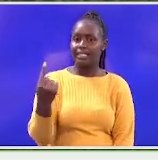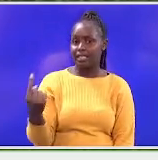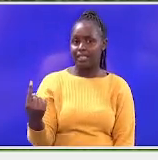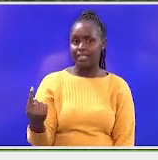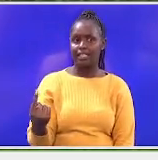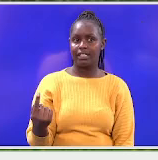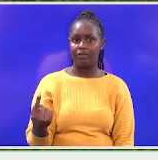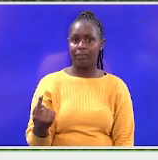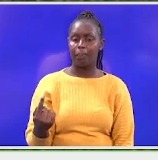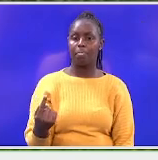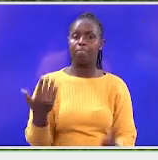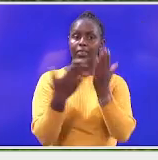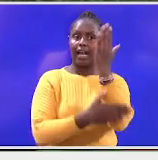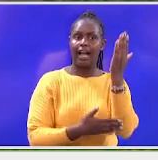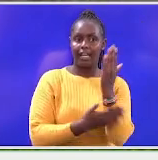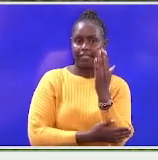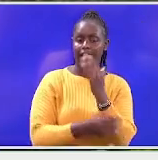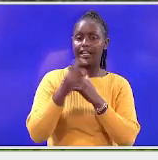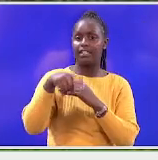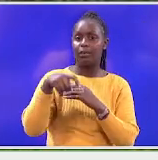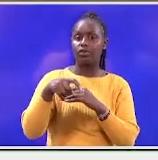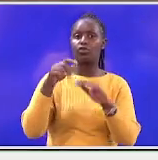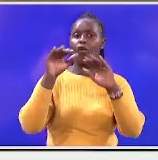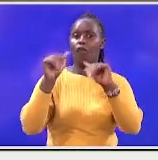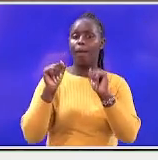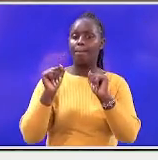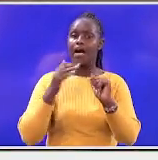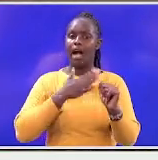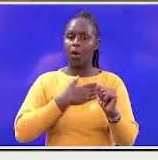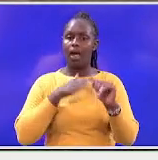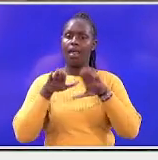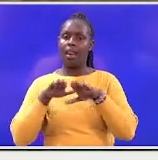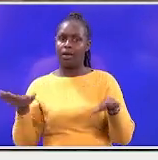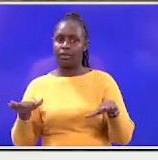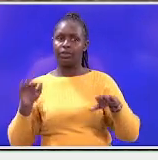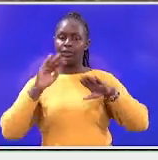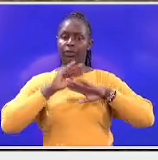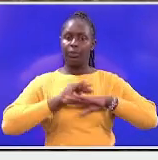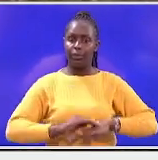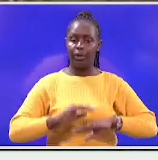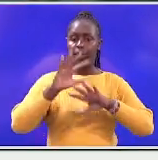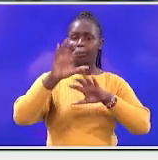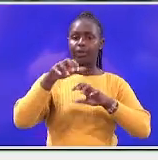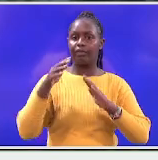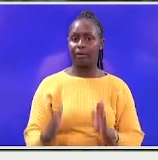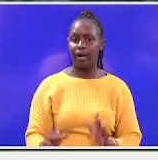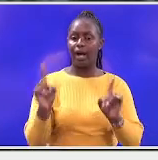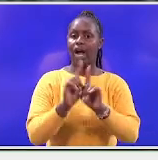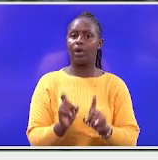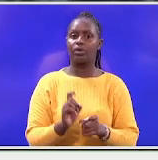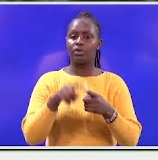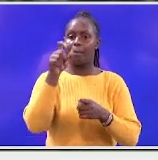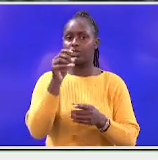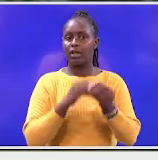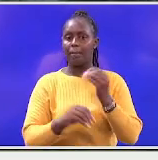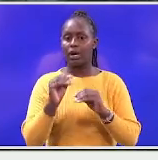iko na kitu ambacho inafaa tulete na iende kwa market. Afueni kwa mkulima na kwa yule anayekinunua chakula cha hapa